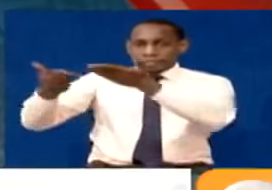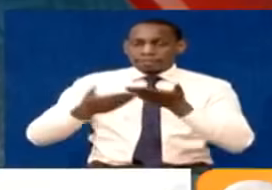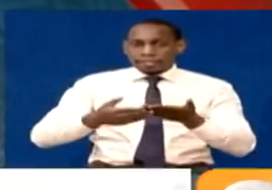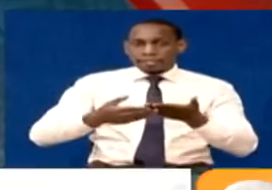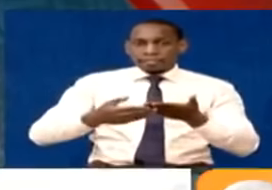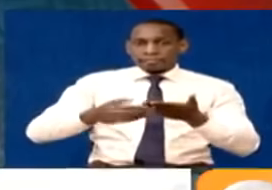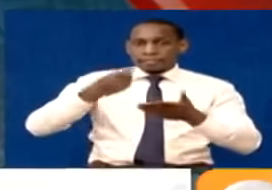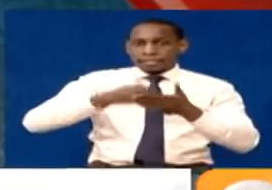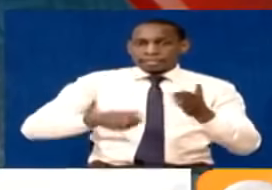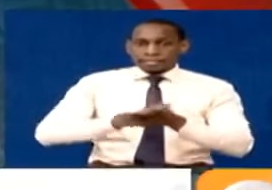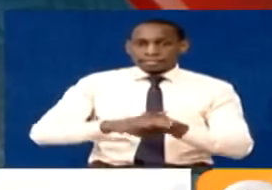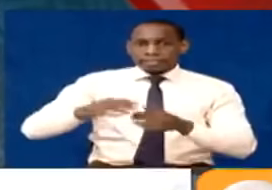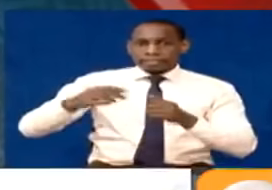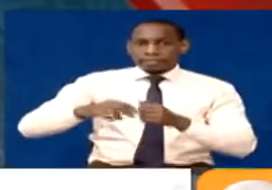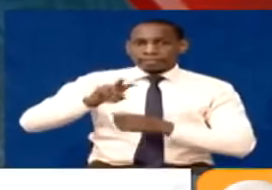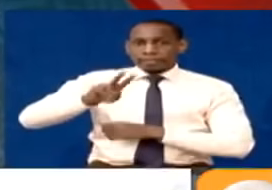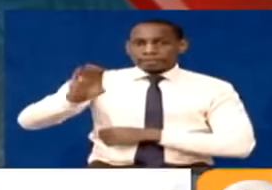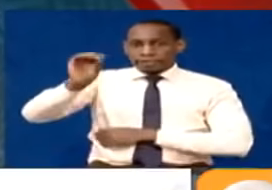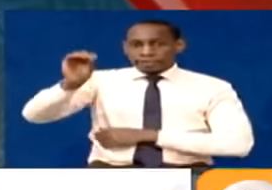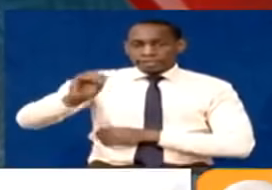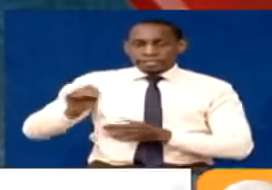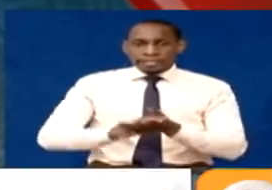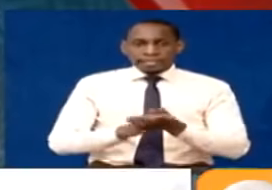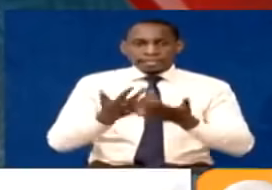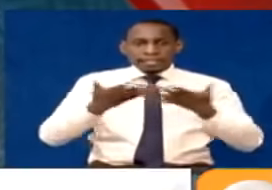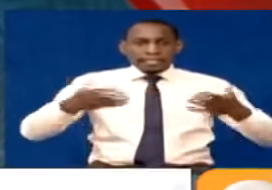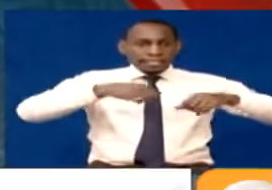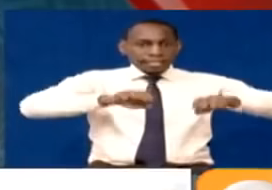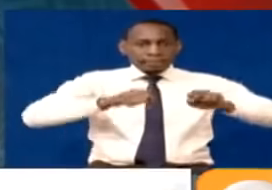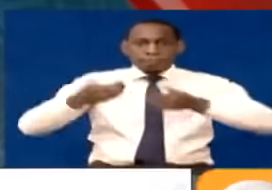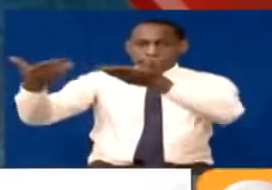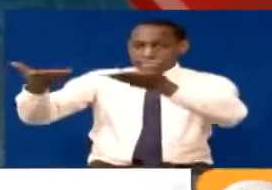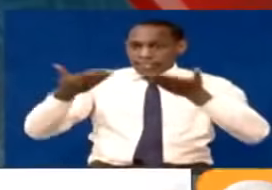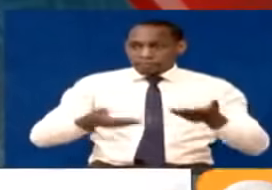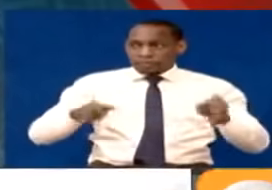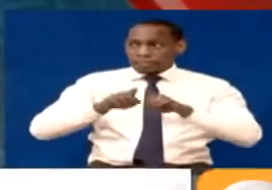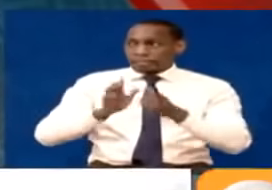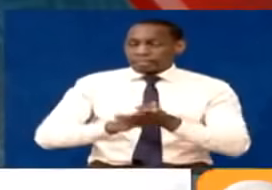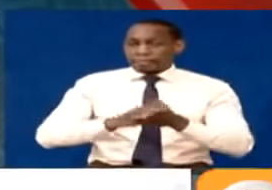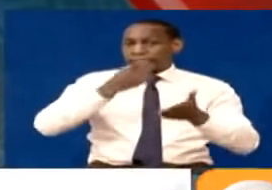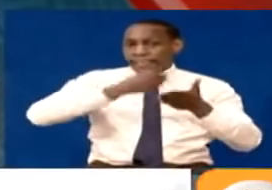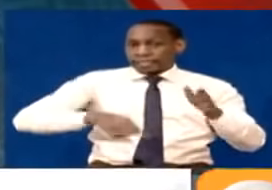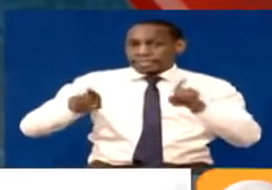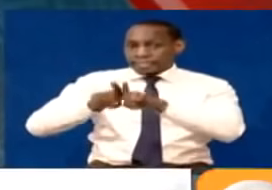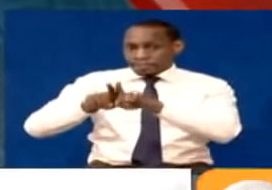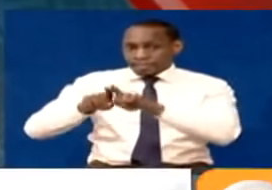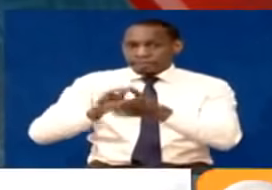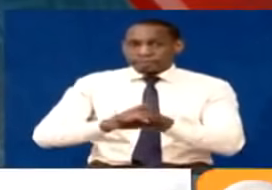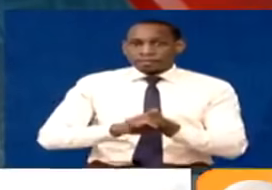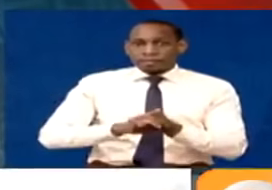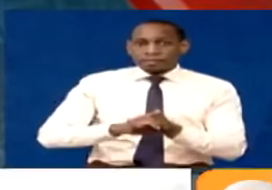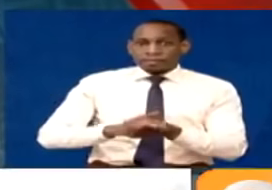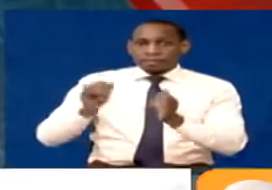wa maduhuli wa 25%. Vipuri vya pikipiki kutoka nje pia vikipokea ushuru sawia na huo